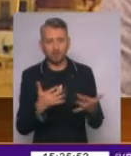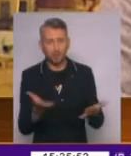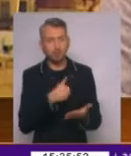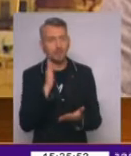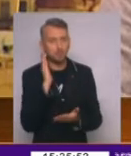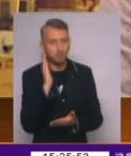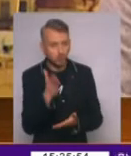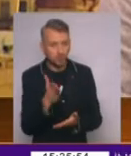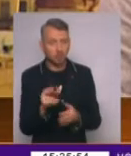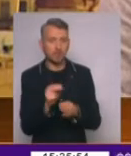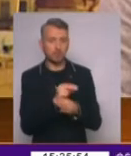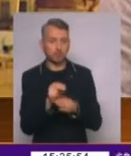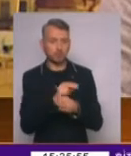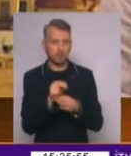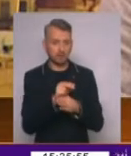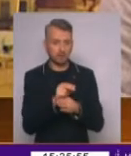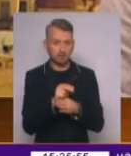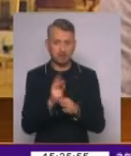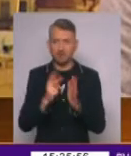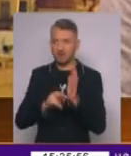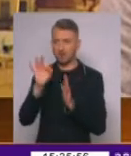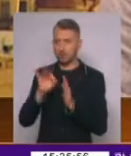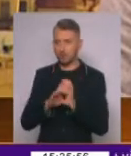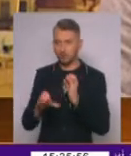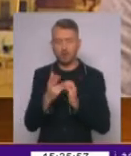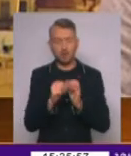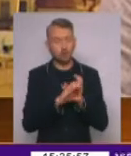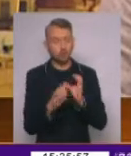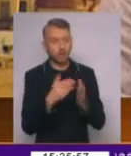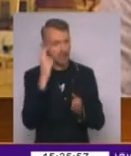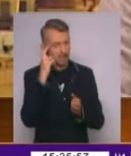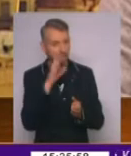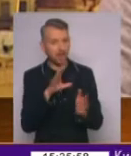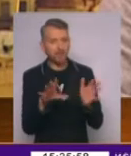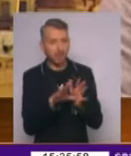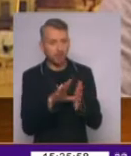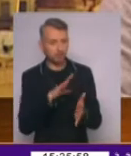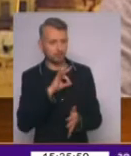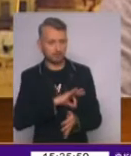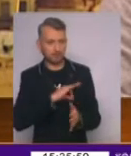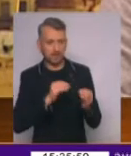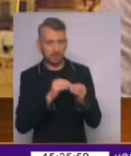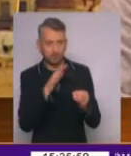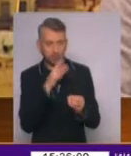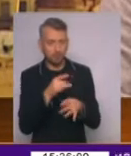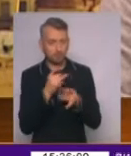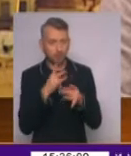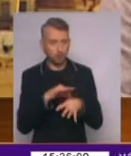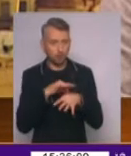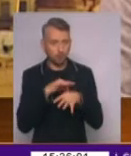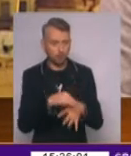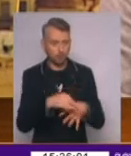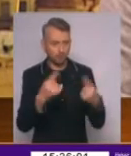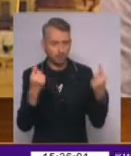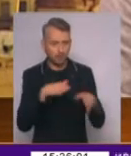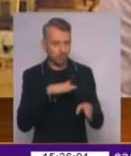будемо ремонтувати ці труби, які «Київенерго», експлуатуючи 10 років, просто довело до